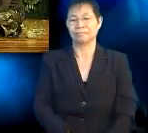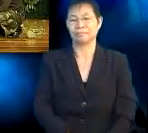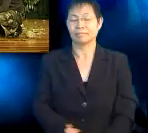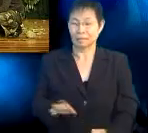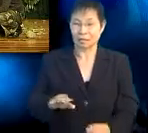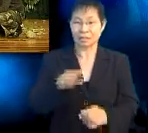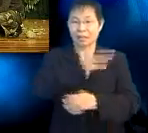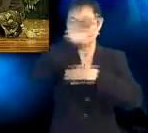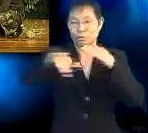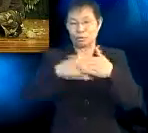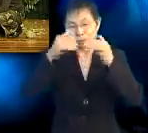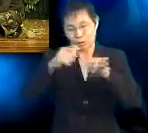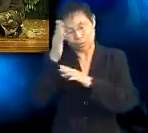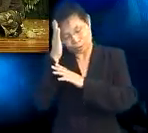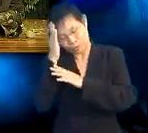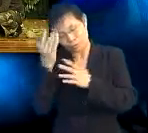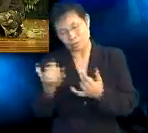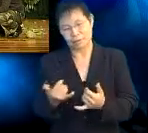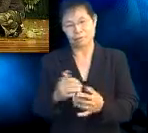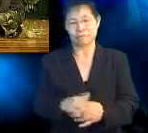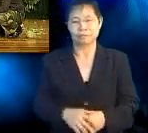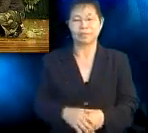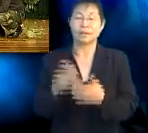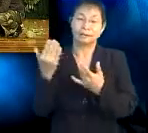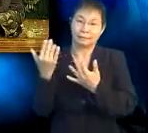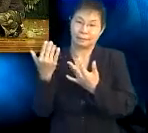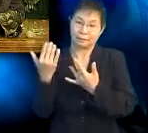Kamu semua boleh tidur sekarang. Nanti